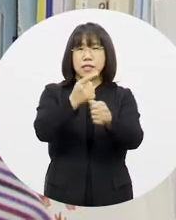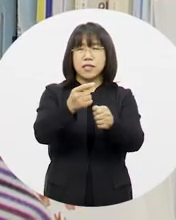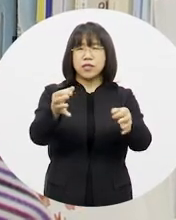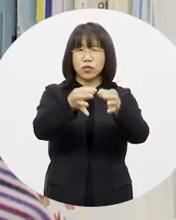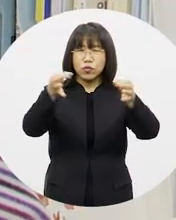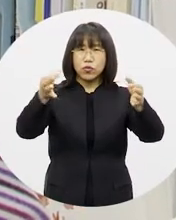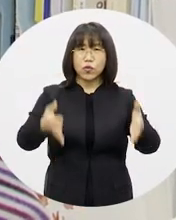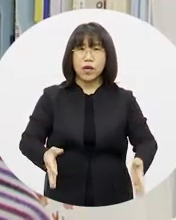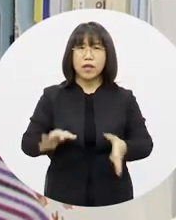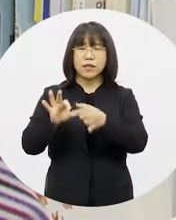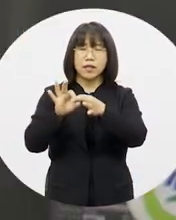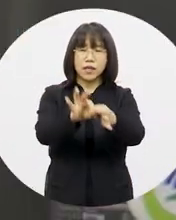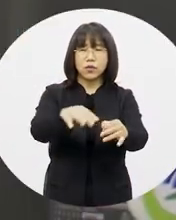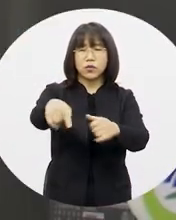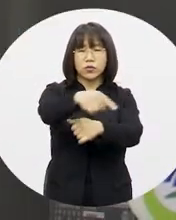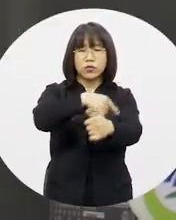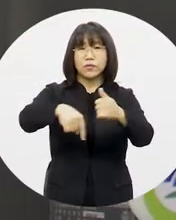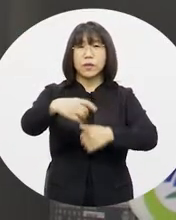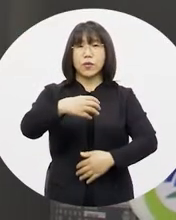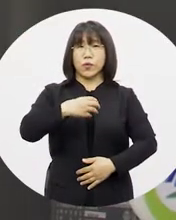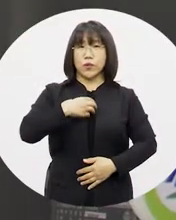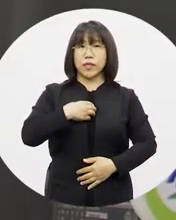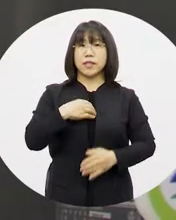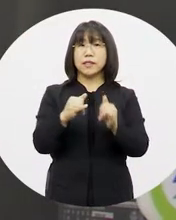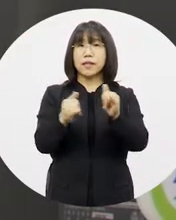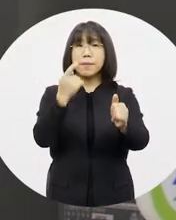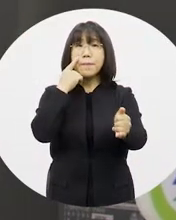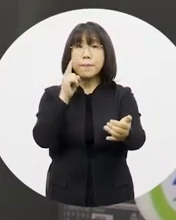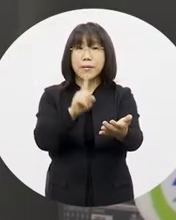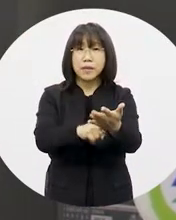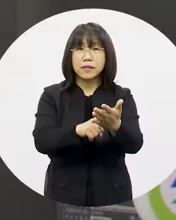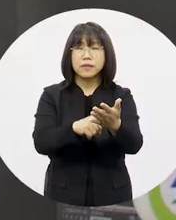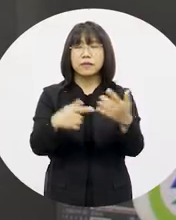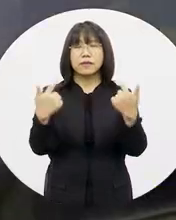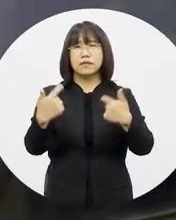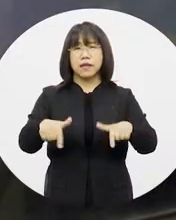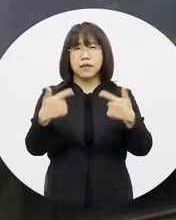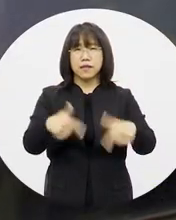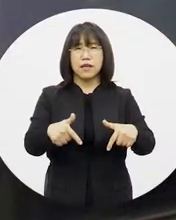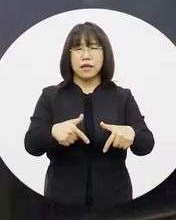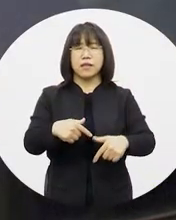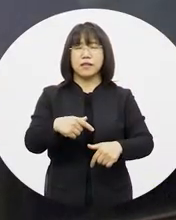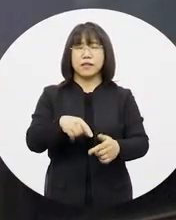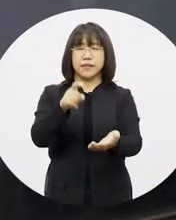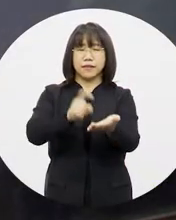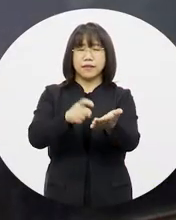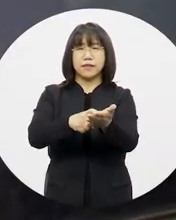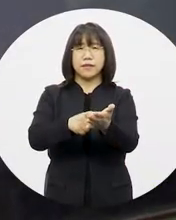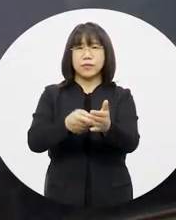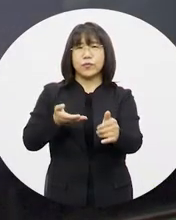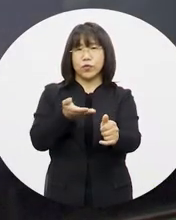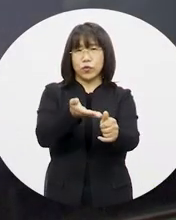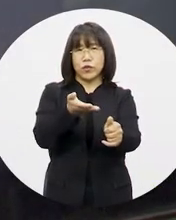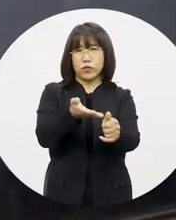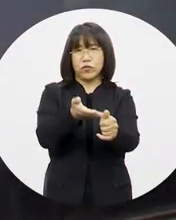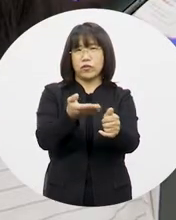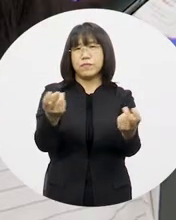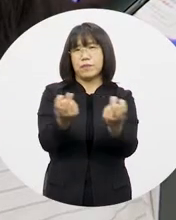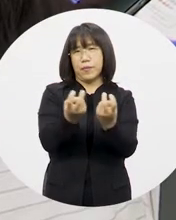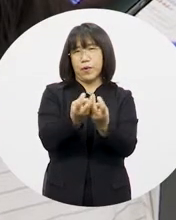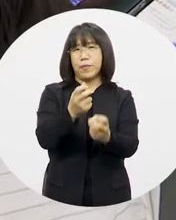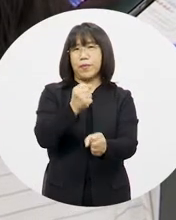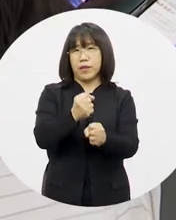1년 365일 주변에서 위기가구가 발견되면 언제든지 동주민센터를 통해 긴급지원이 가능하도록